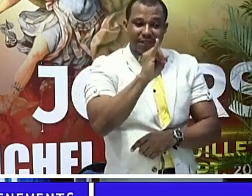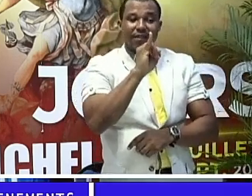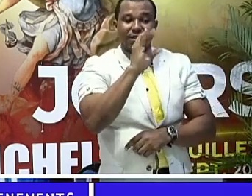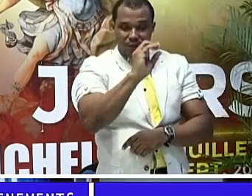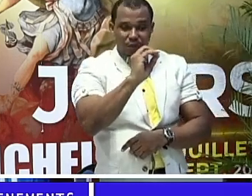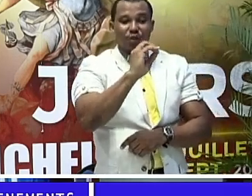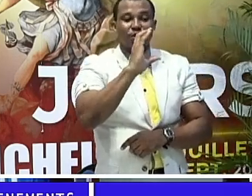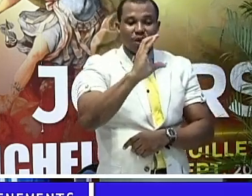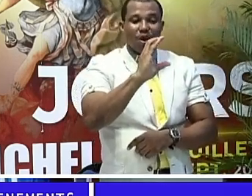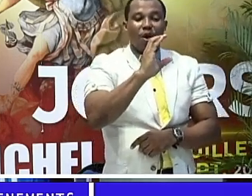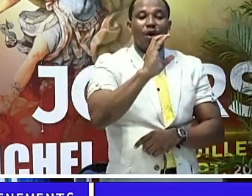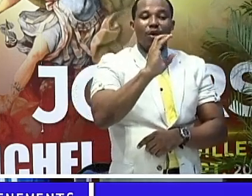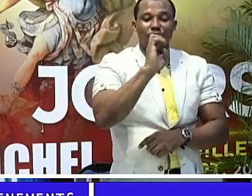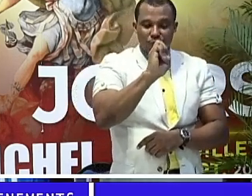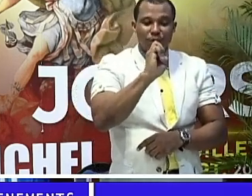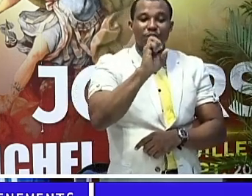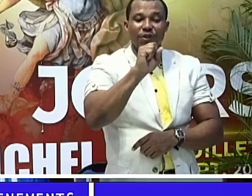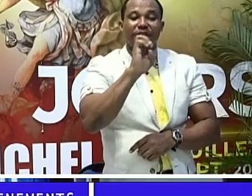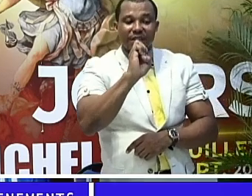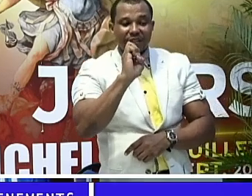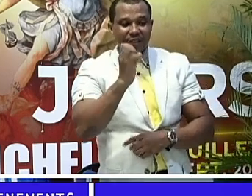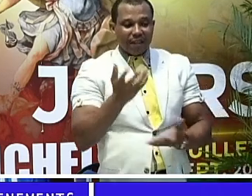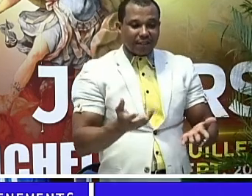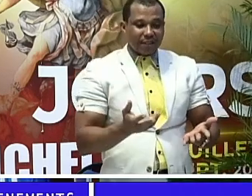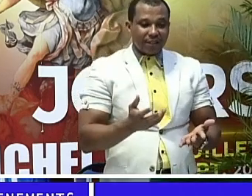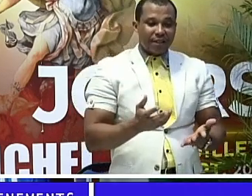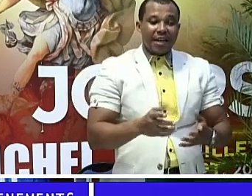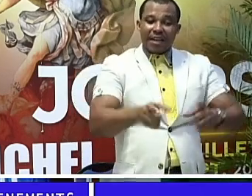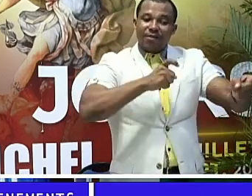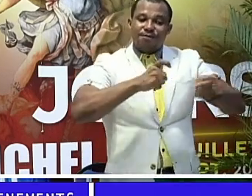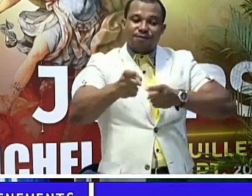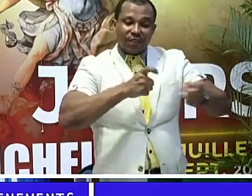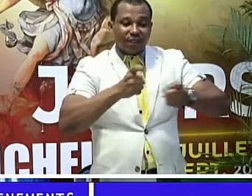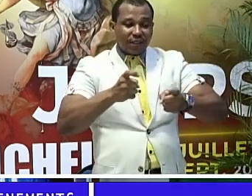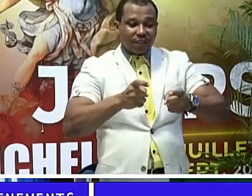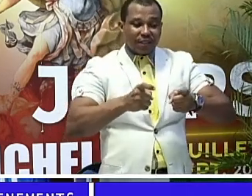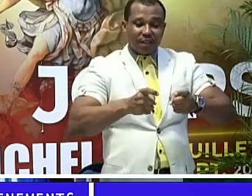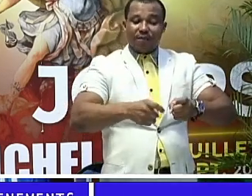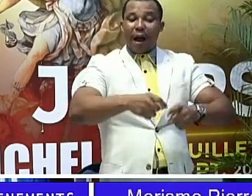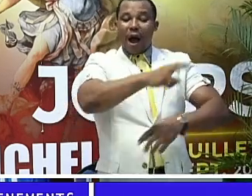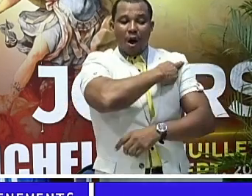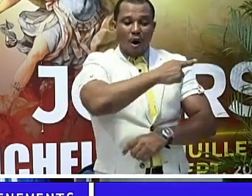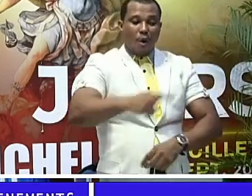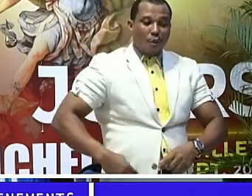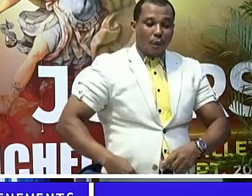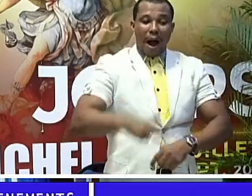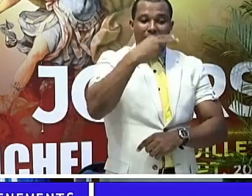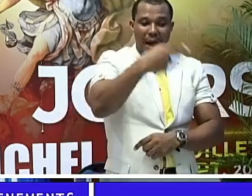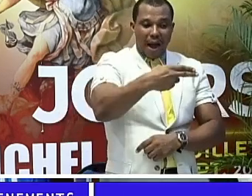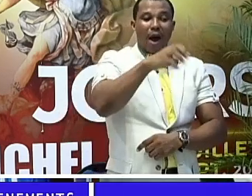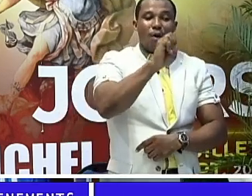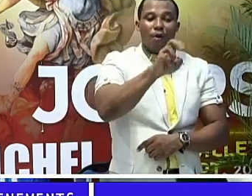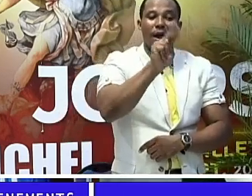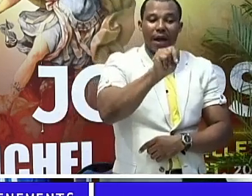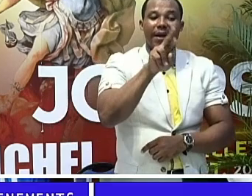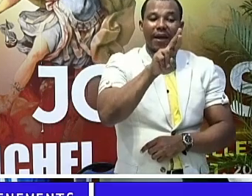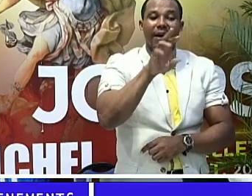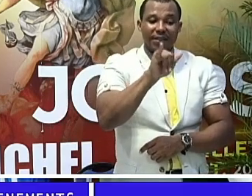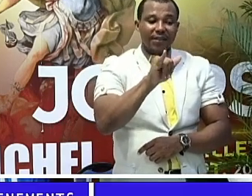évêques épiscopales qui dirigés par roi Henri VIII en 16e siècle et qu'on y a là, qui est-ce qui est responsable